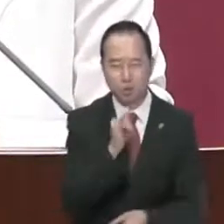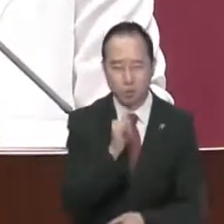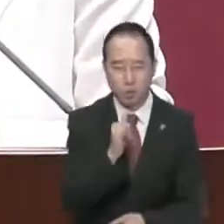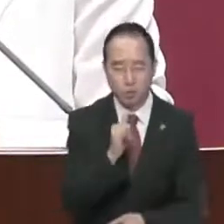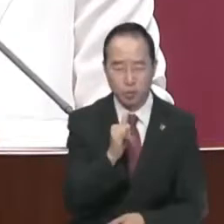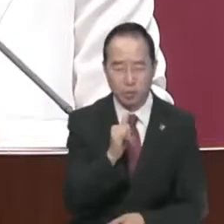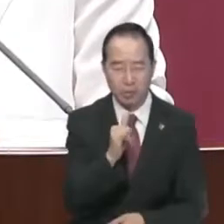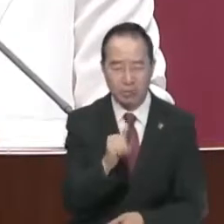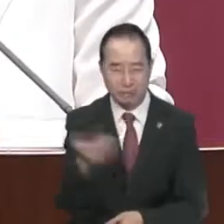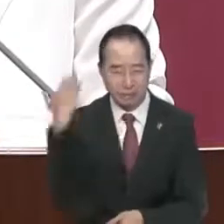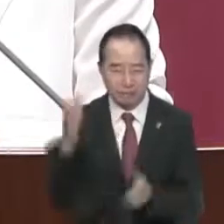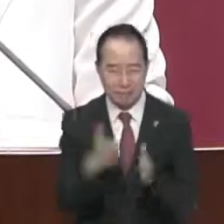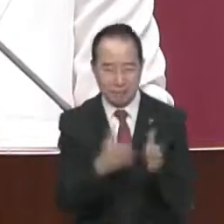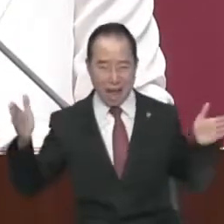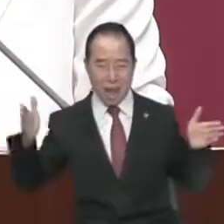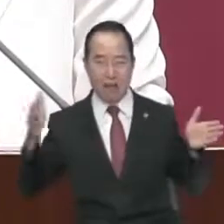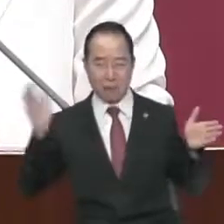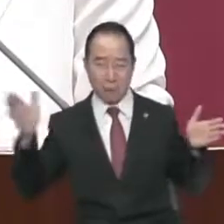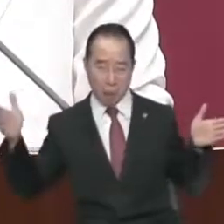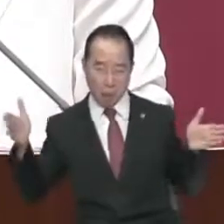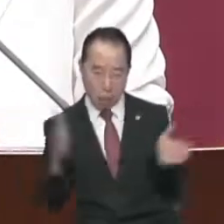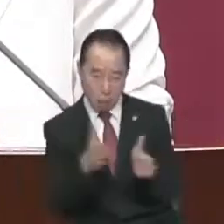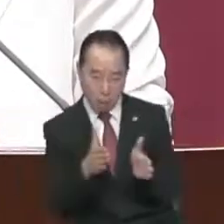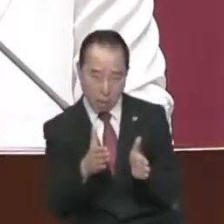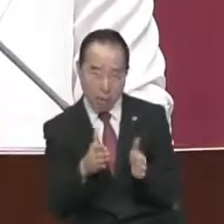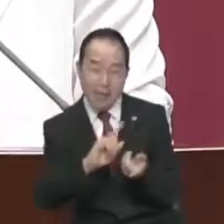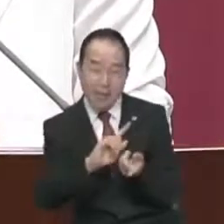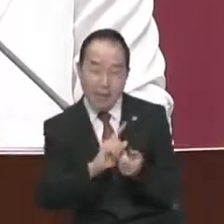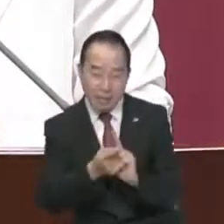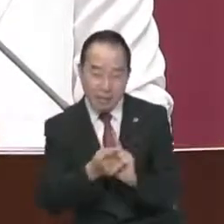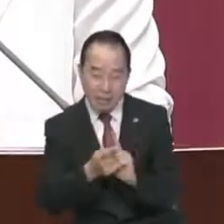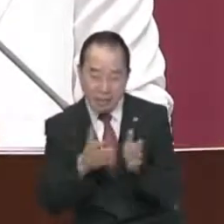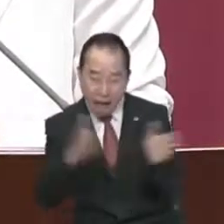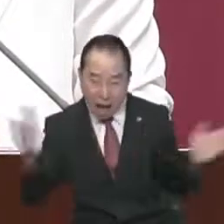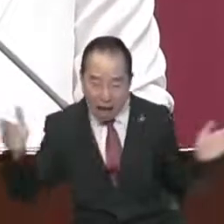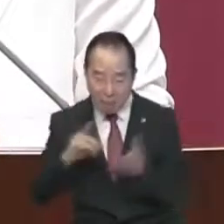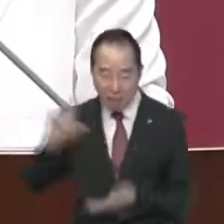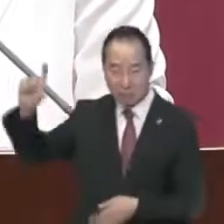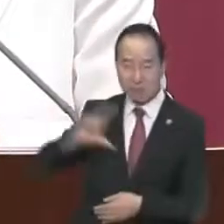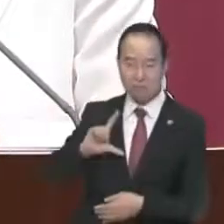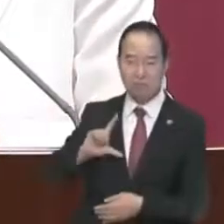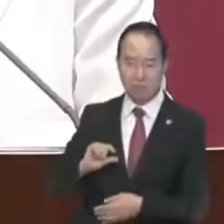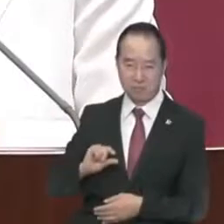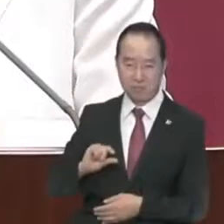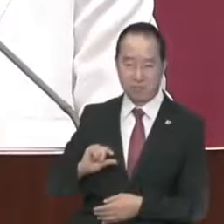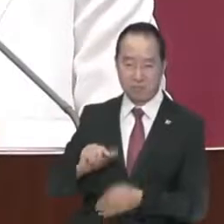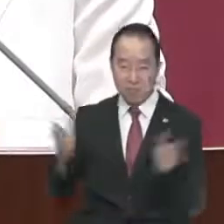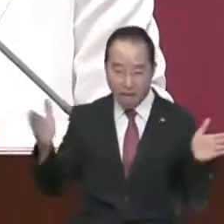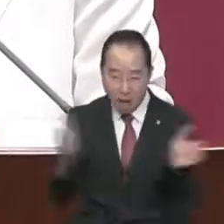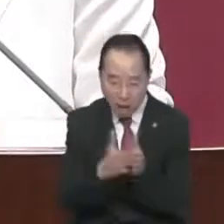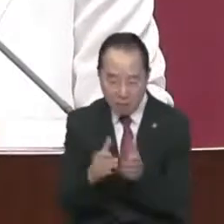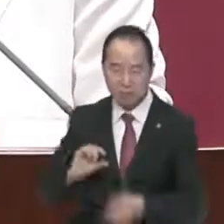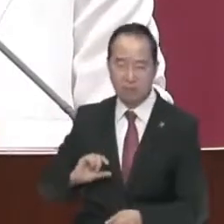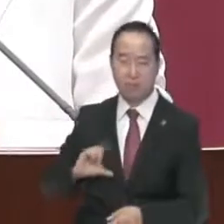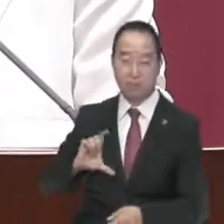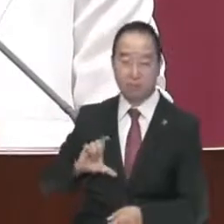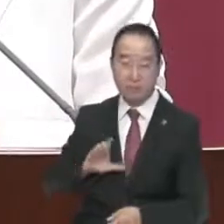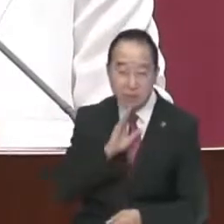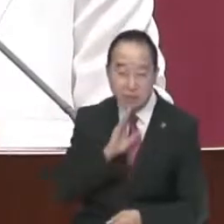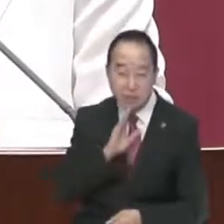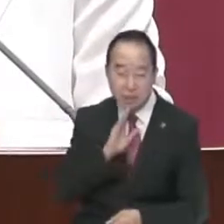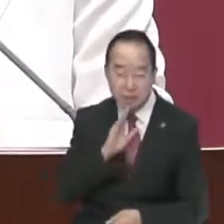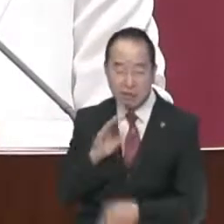좁혀서 그 대신 금액을 좀 높이는 예를 들어서 7조 8천억을 5천만 명한테